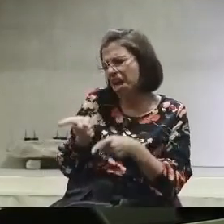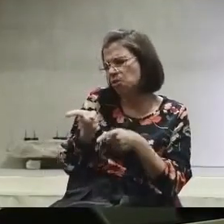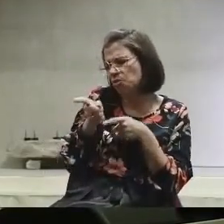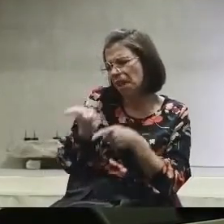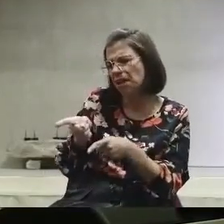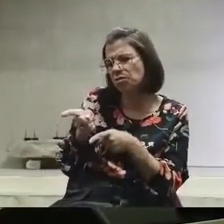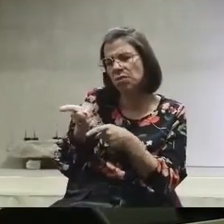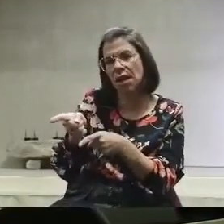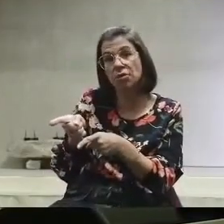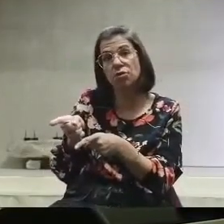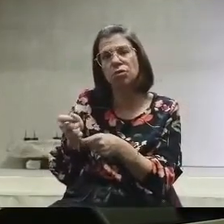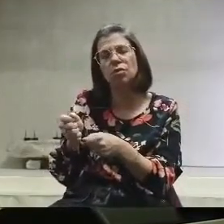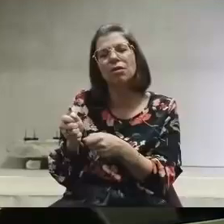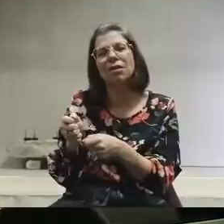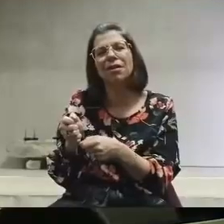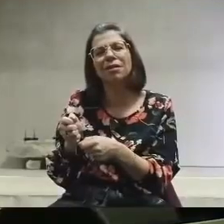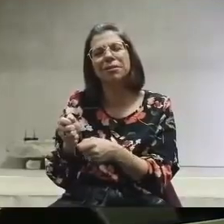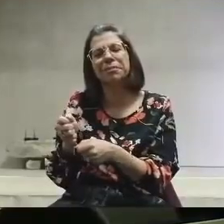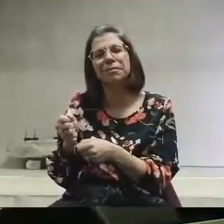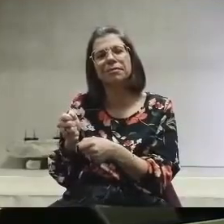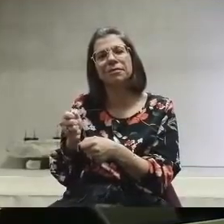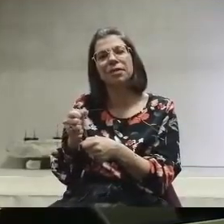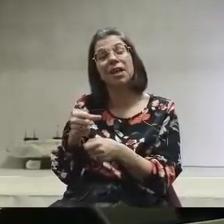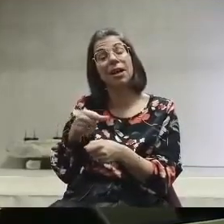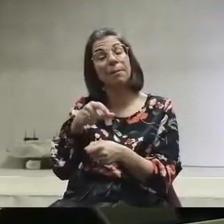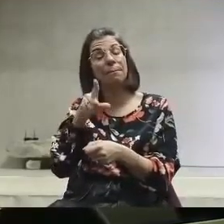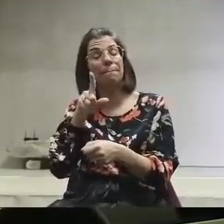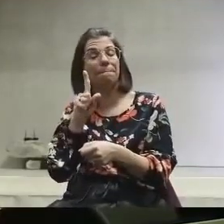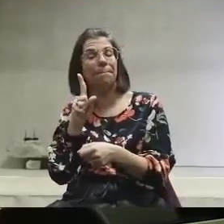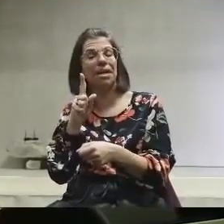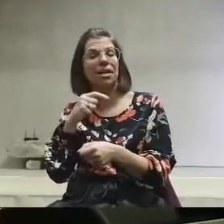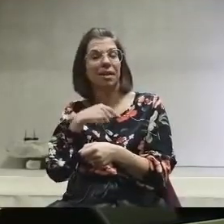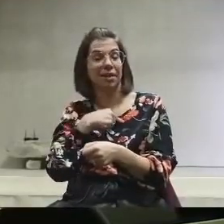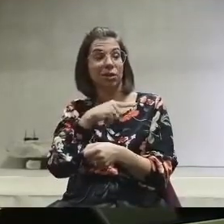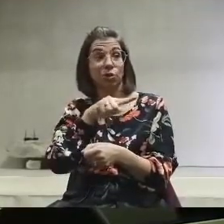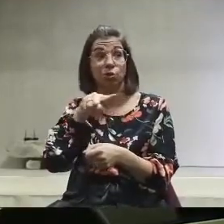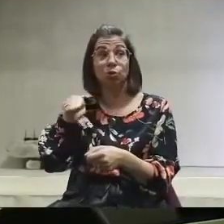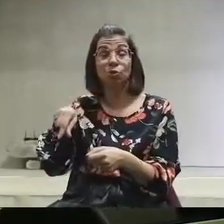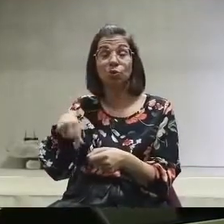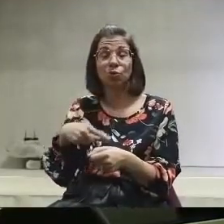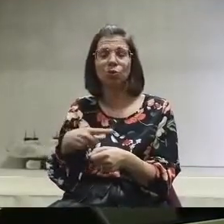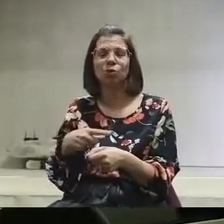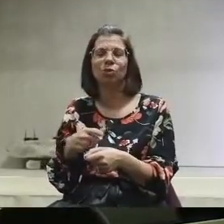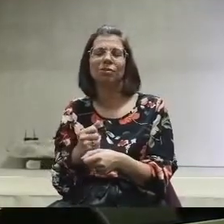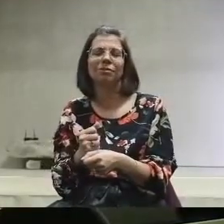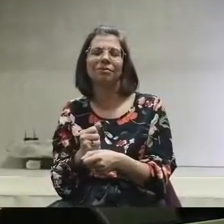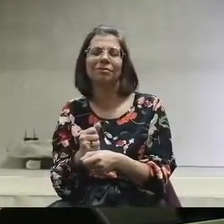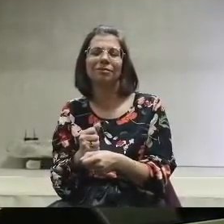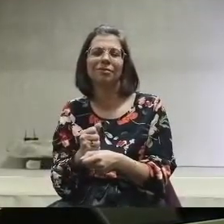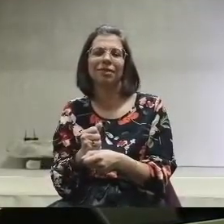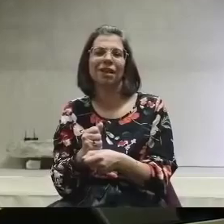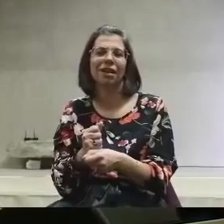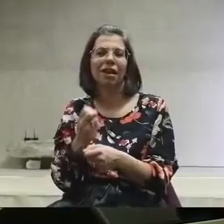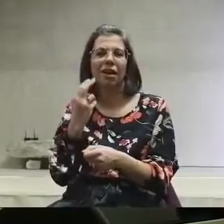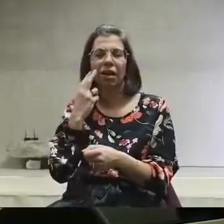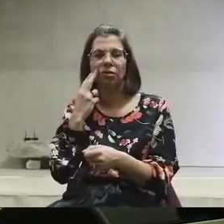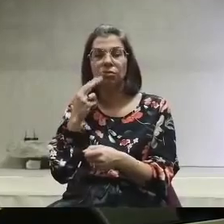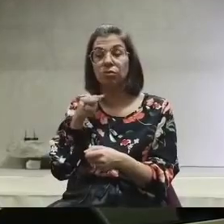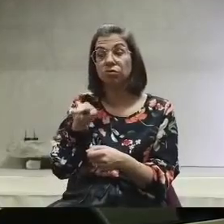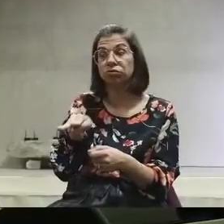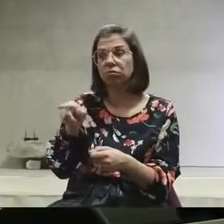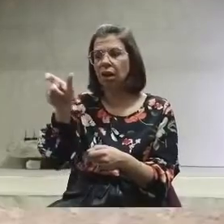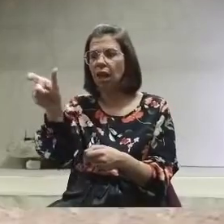réclamer, à cause de toutes nos dettes spirituelles, à cause de toutes nos